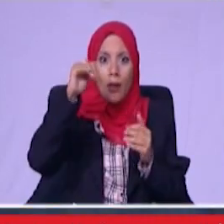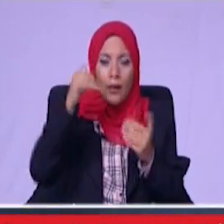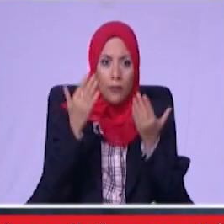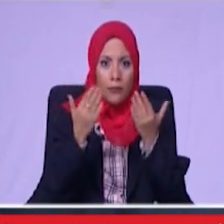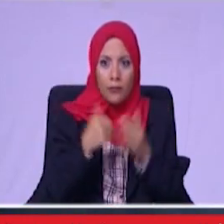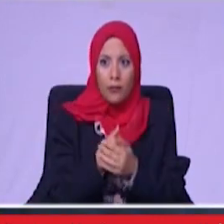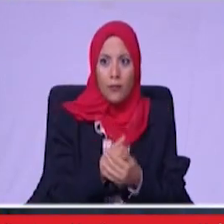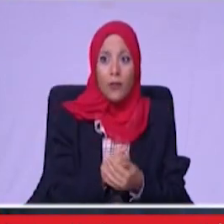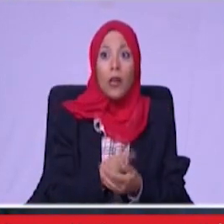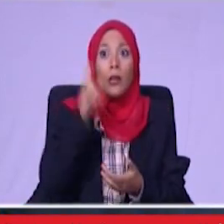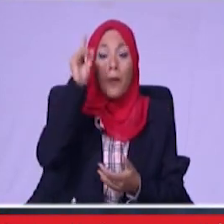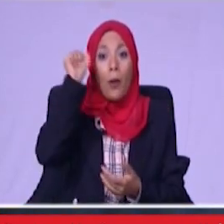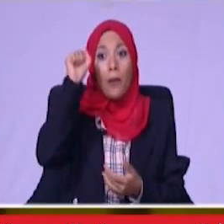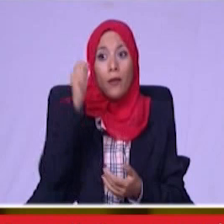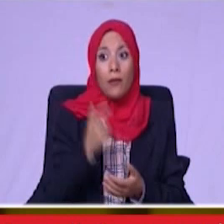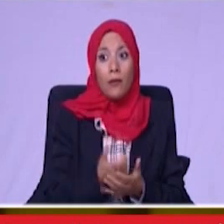ربنا